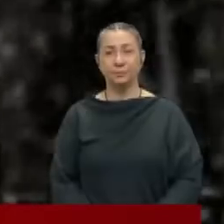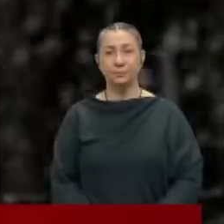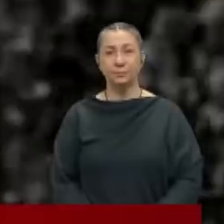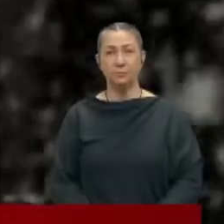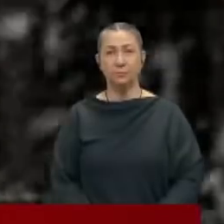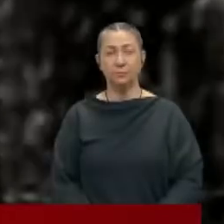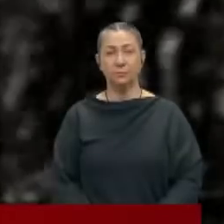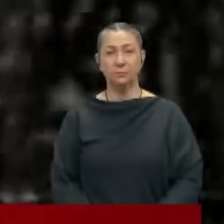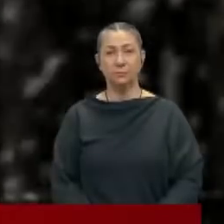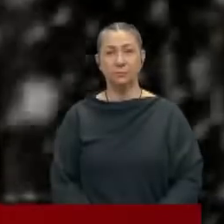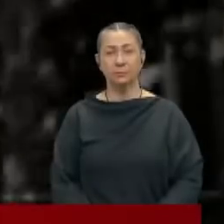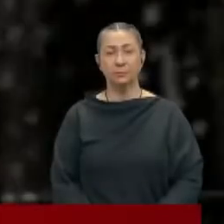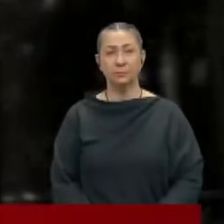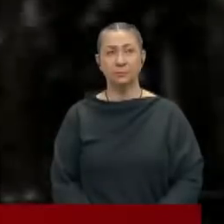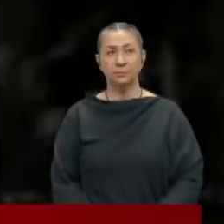kadar